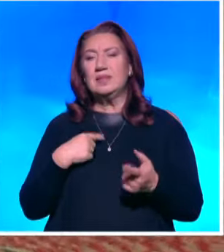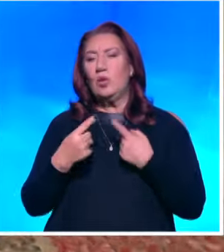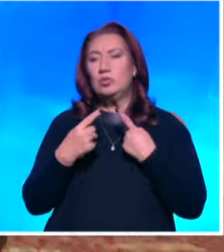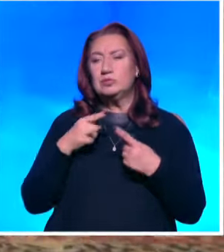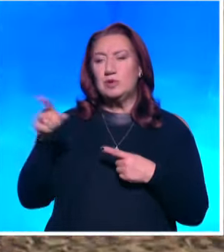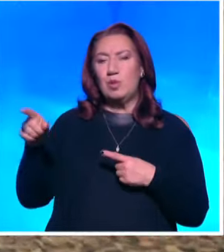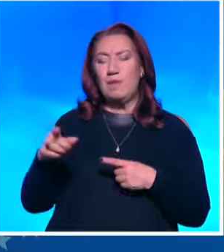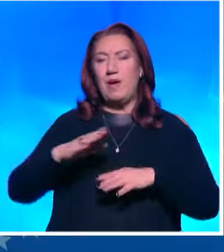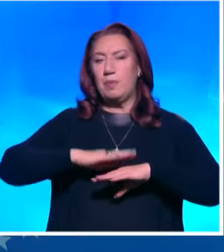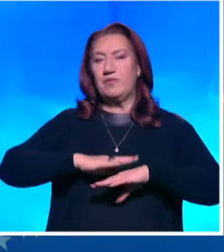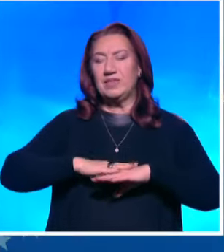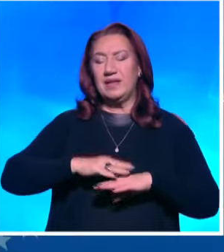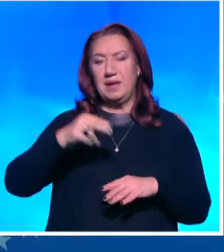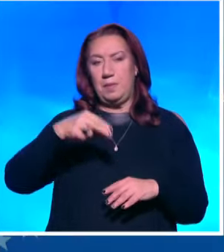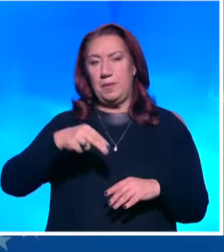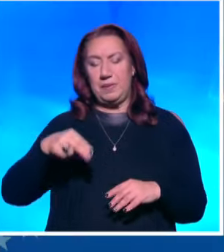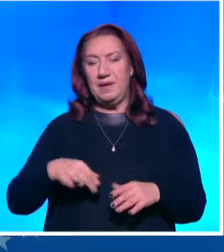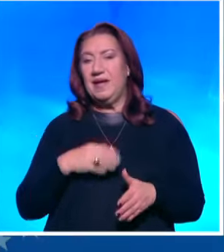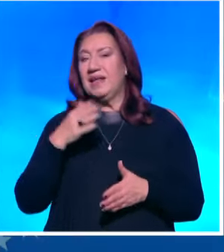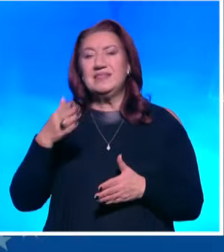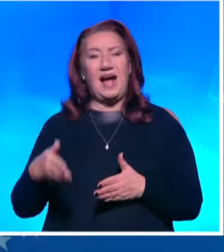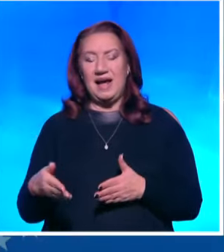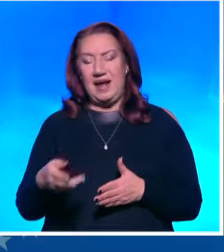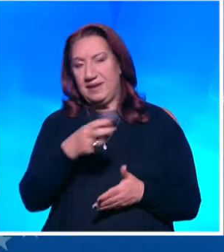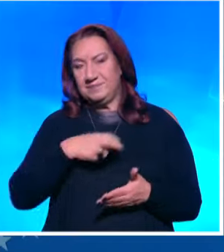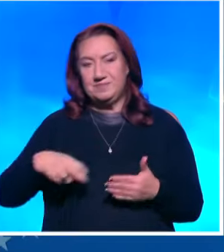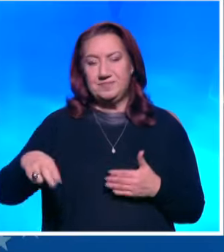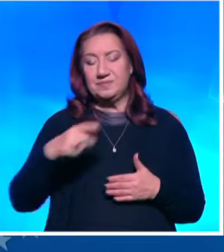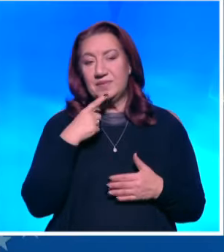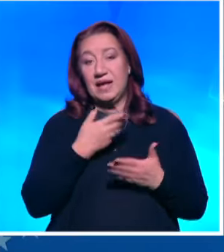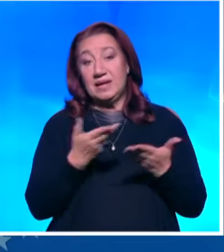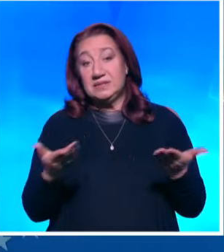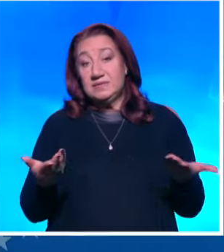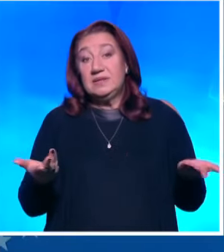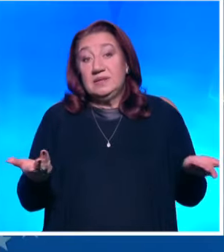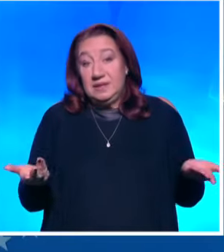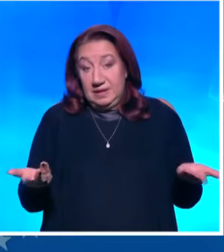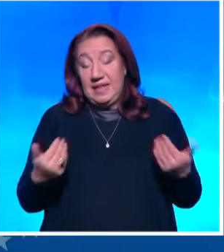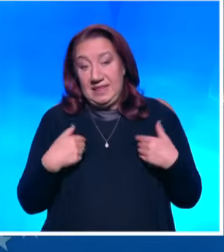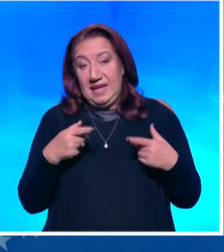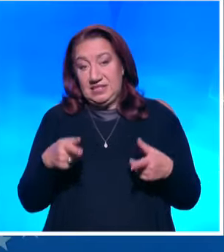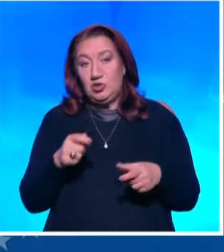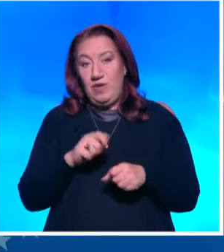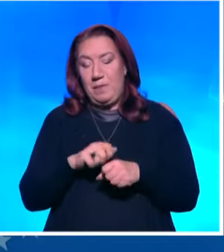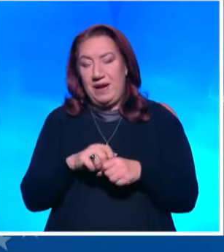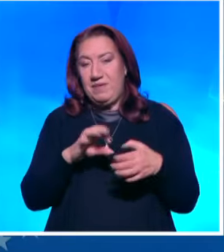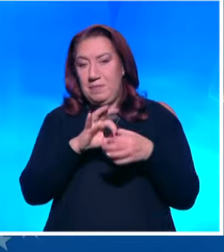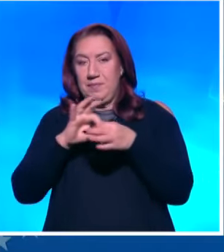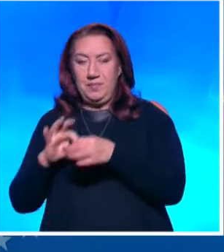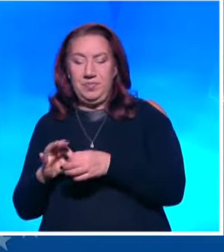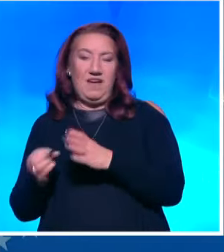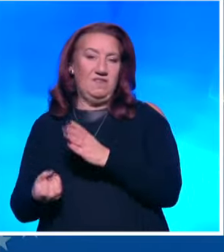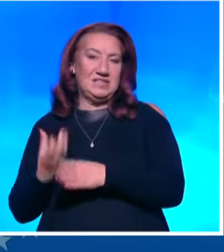демократична българия и накрая да излязат и да кажат еми виждате ли ние затова сме с възраждане те търсят само